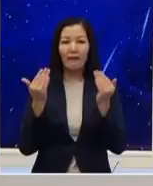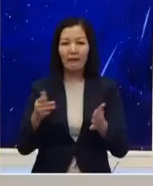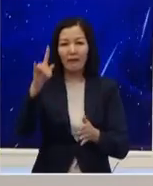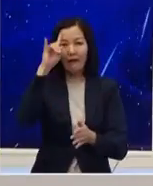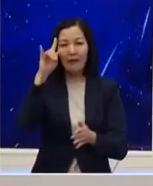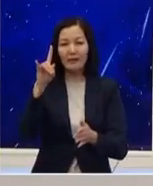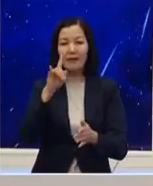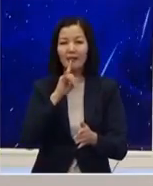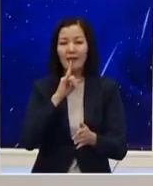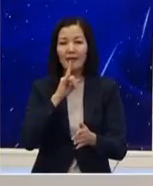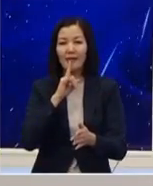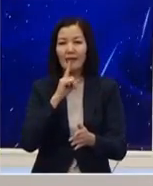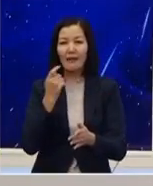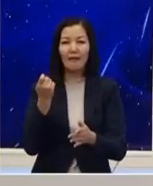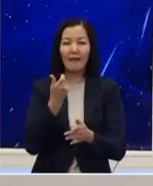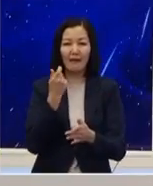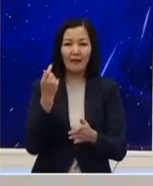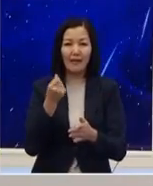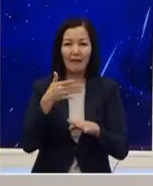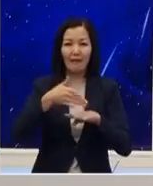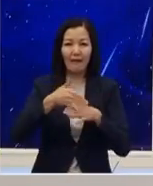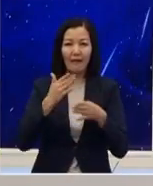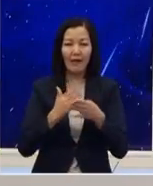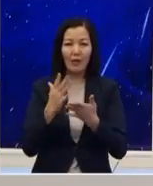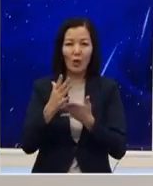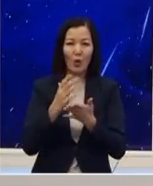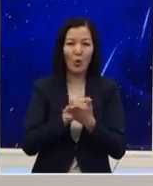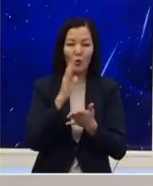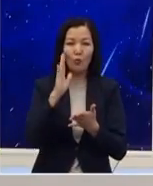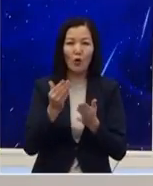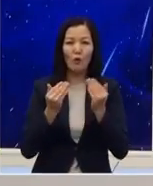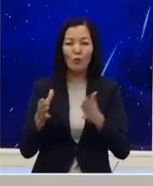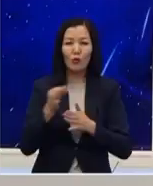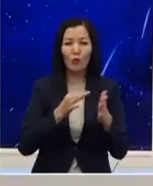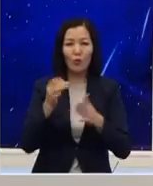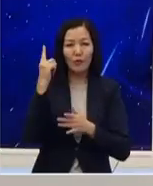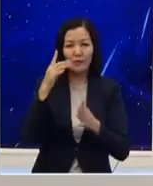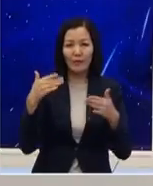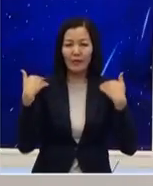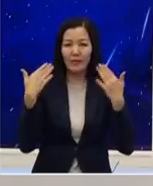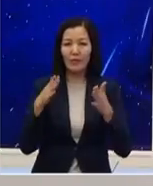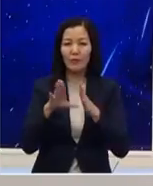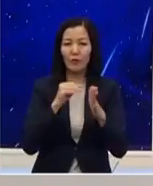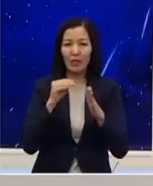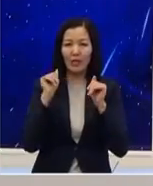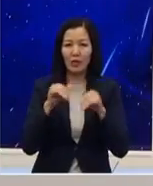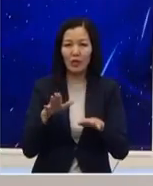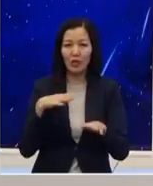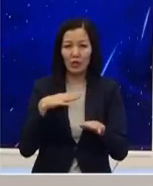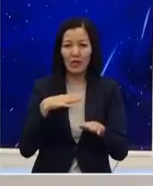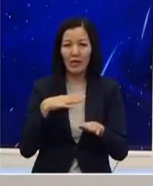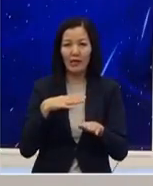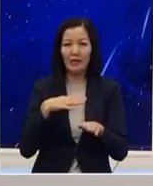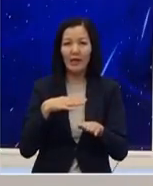Енді елімізде астық қоры болады. Бүгін осындай бастаманы мәжіліс депутаттары қолға алды. Мақсат елімізде төтенше жағдай жарияланса